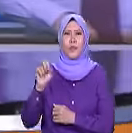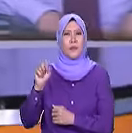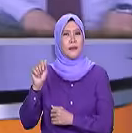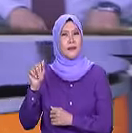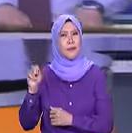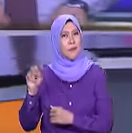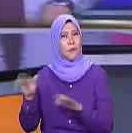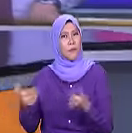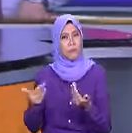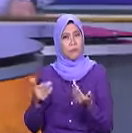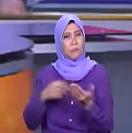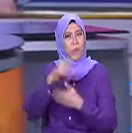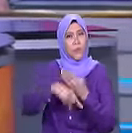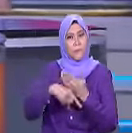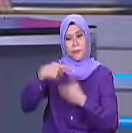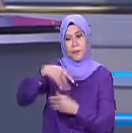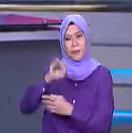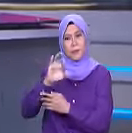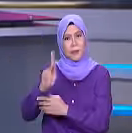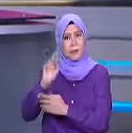perkembangan semasa PICK di Sabah?